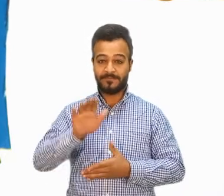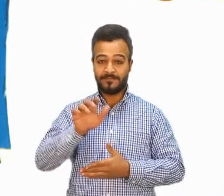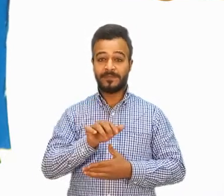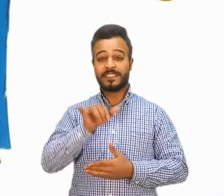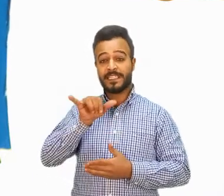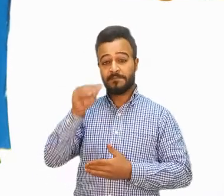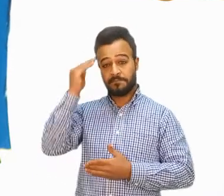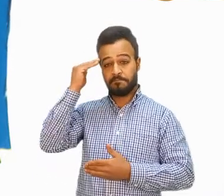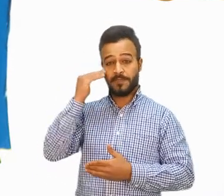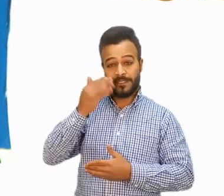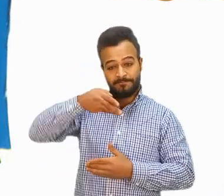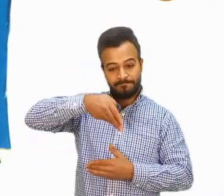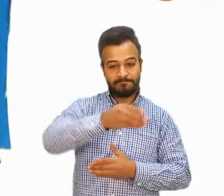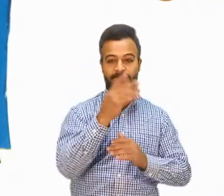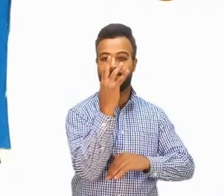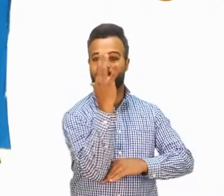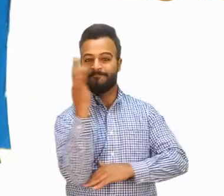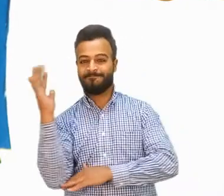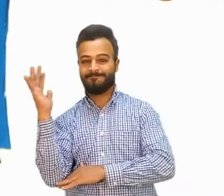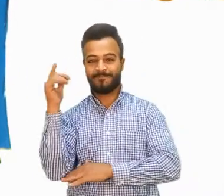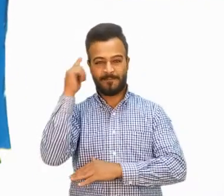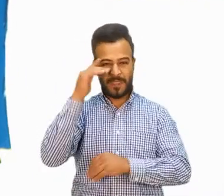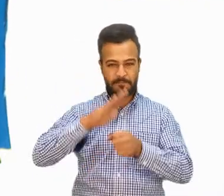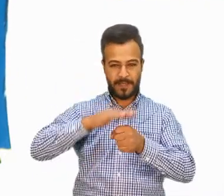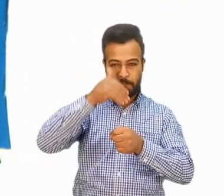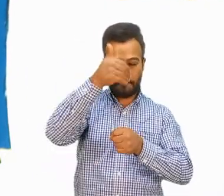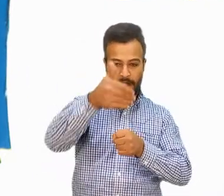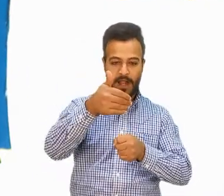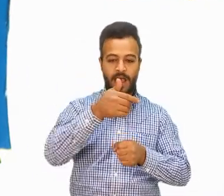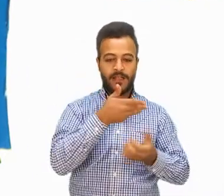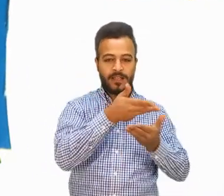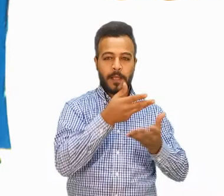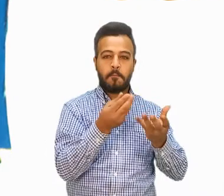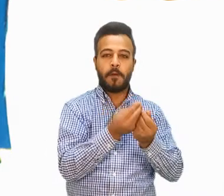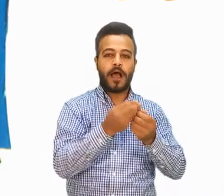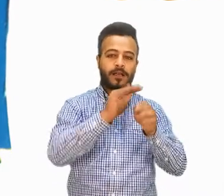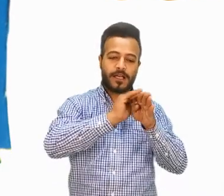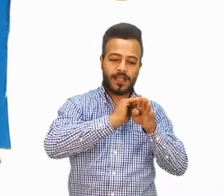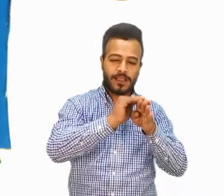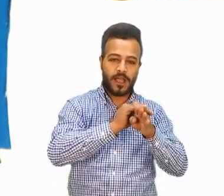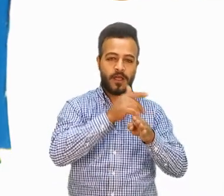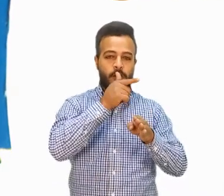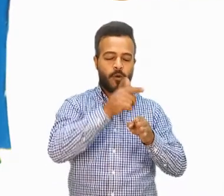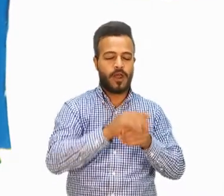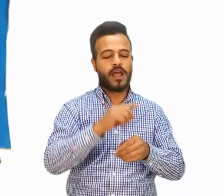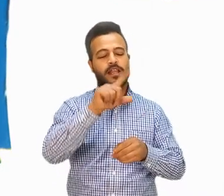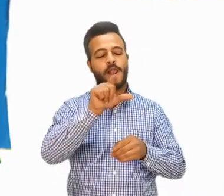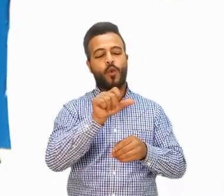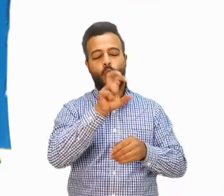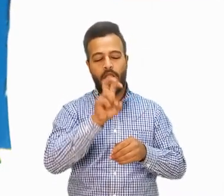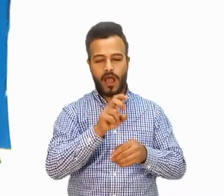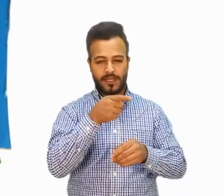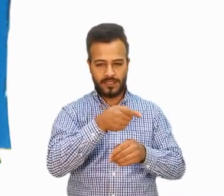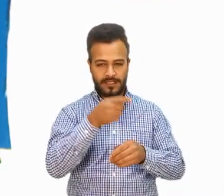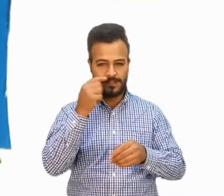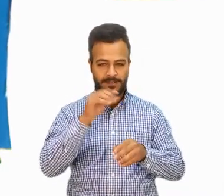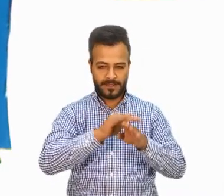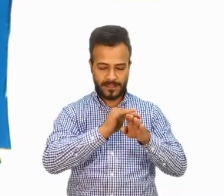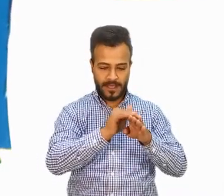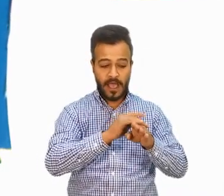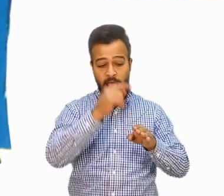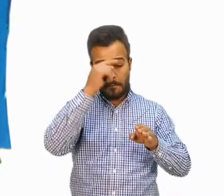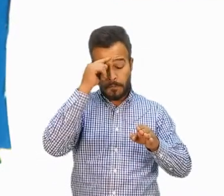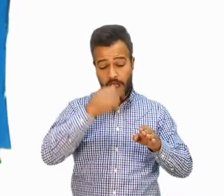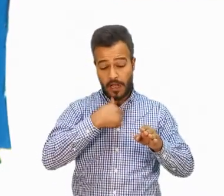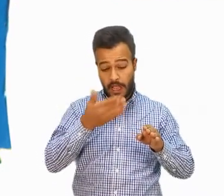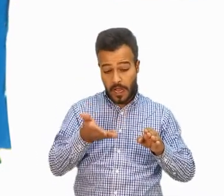خرجت ياسمين إلى الحديقة وراحت تحدث قطتها: دلولة يا دلولة،